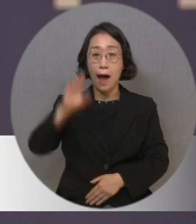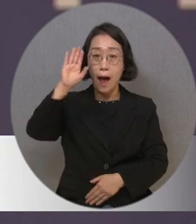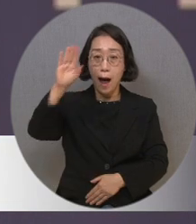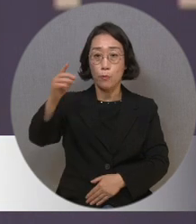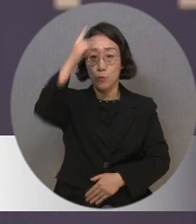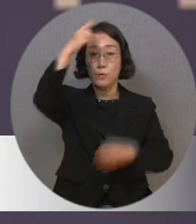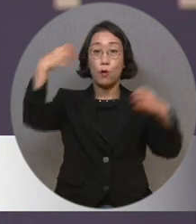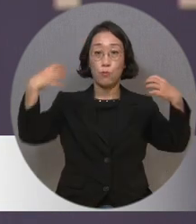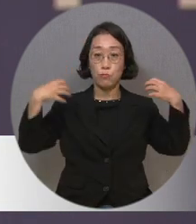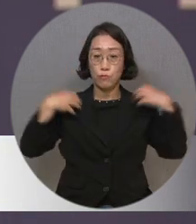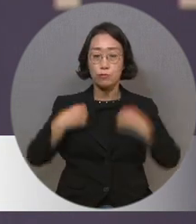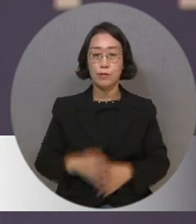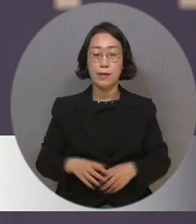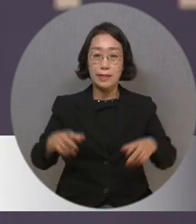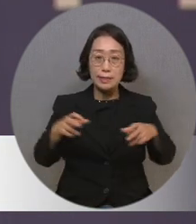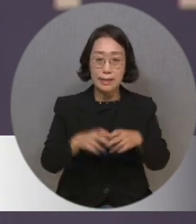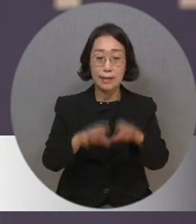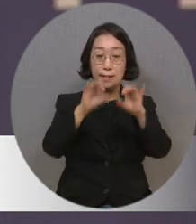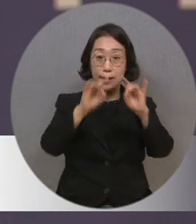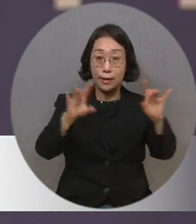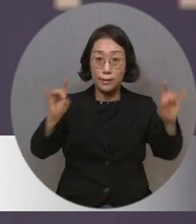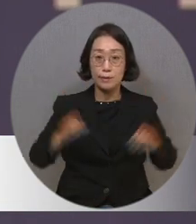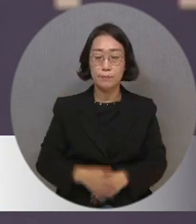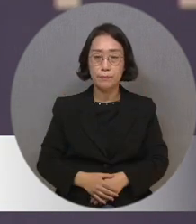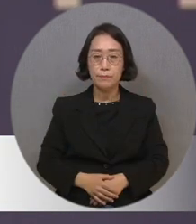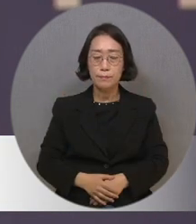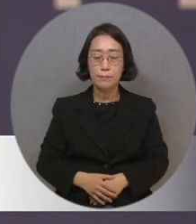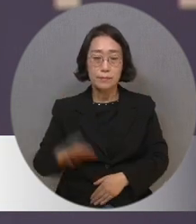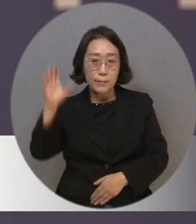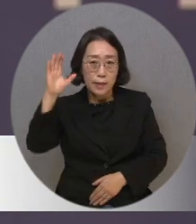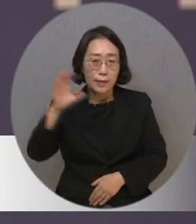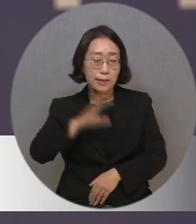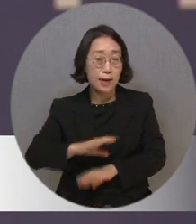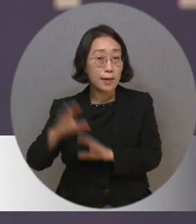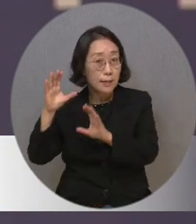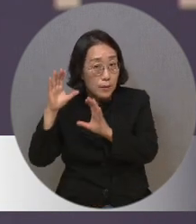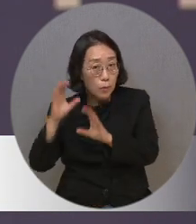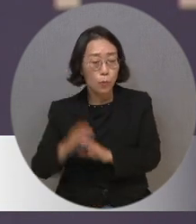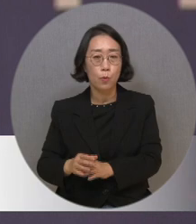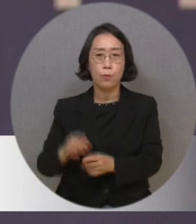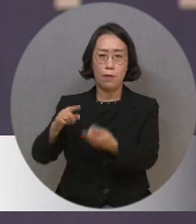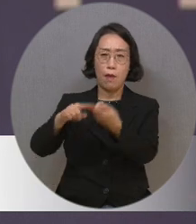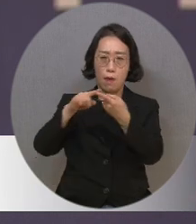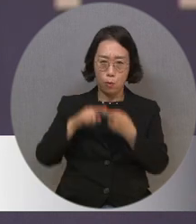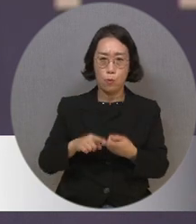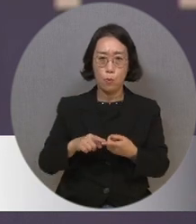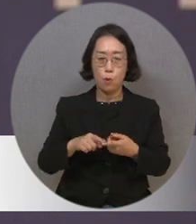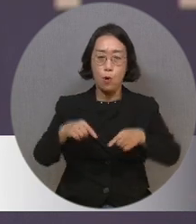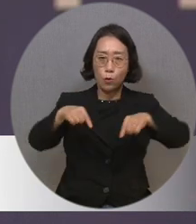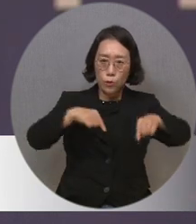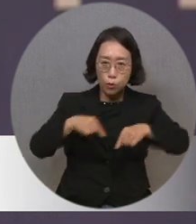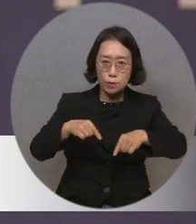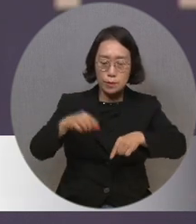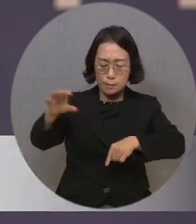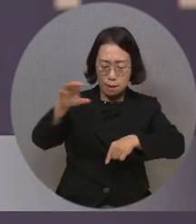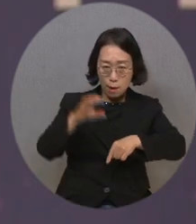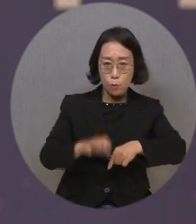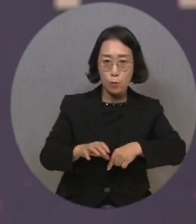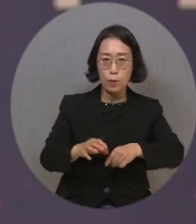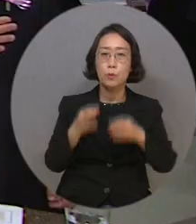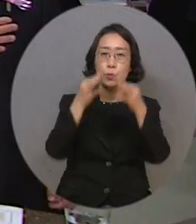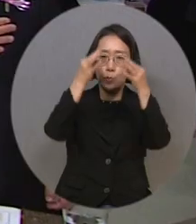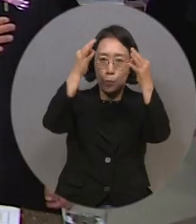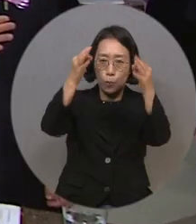앞으로도 정부는 장애인 한 분 한 분의 목소리를 경청하여 정책에 세심하게 반영해 나갈